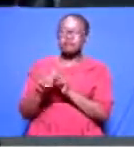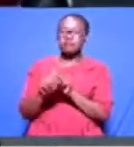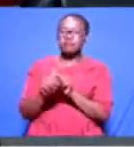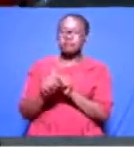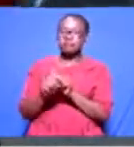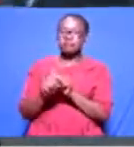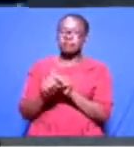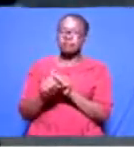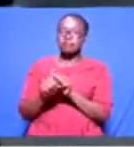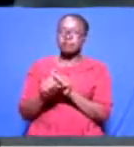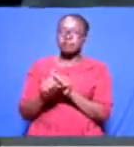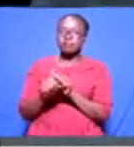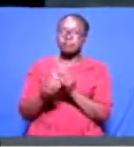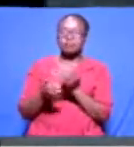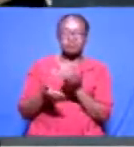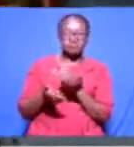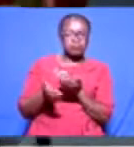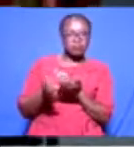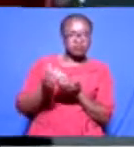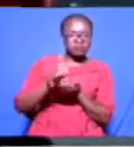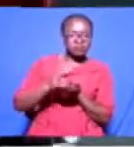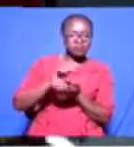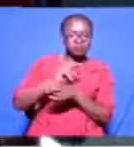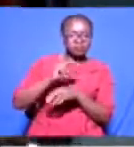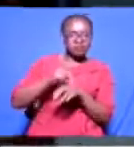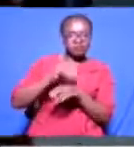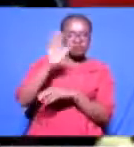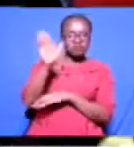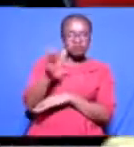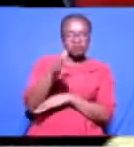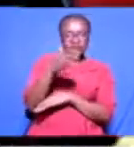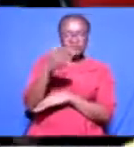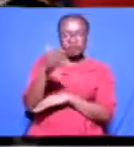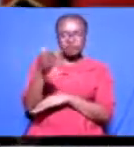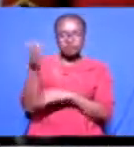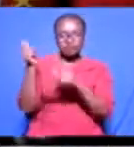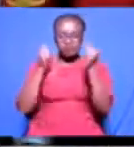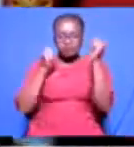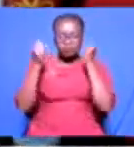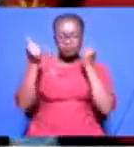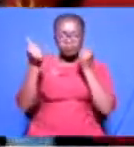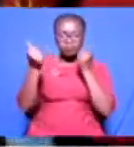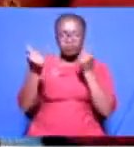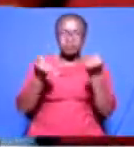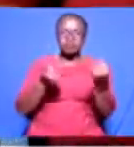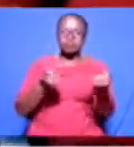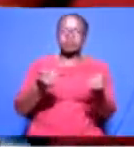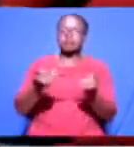jeneza lililofunikwa kwa bendera ya taifa liliwekwa kwenye gari la kijeshi.